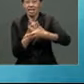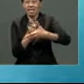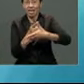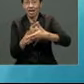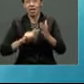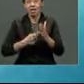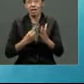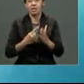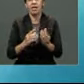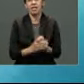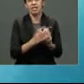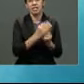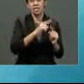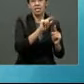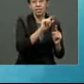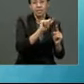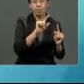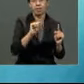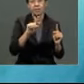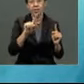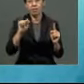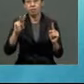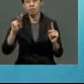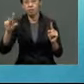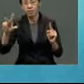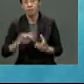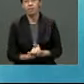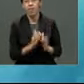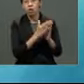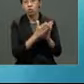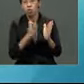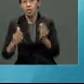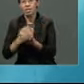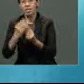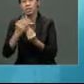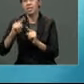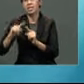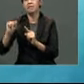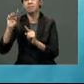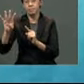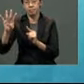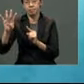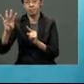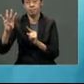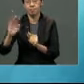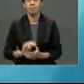ต่สัปดาห์ที่20 21 22 23ตอนนี้เราเข้าสู่สัปดาห์ที่24ของการ